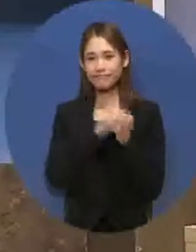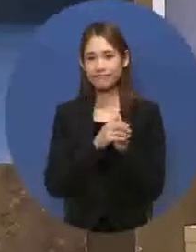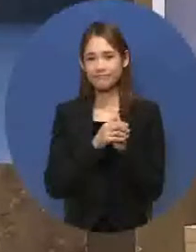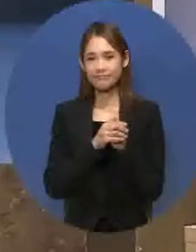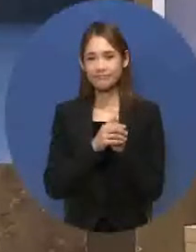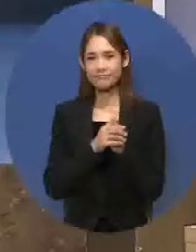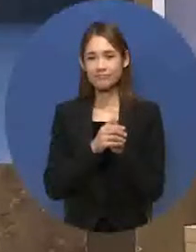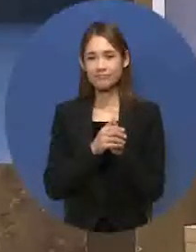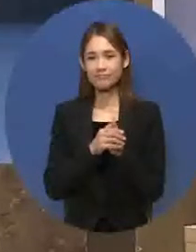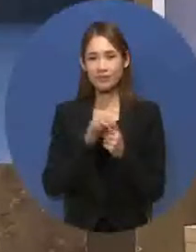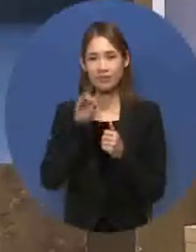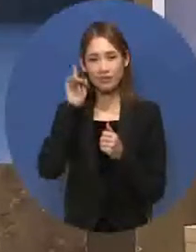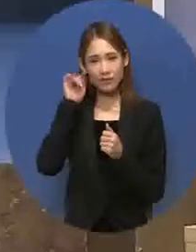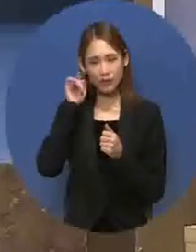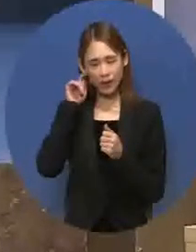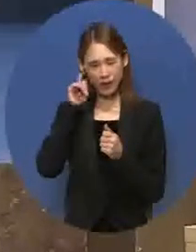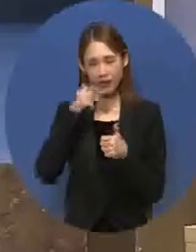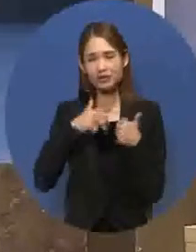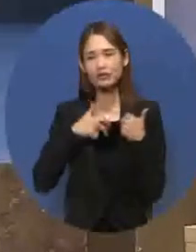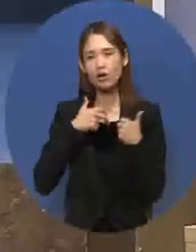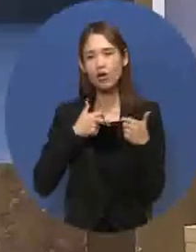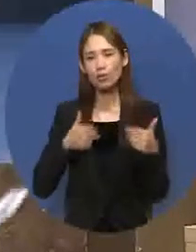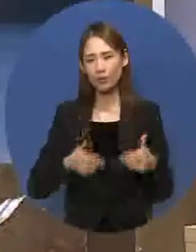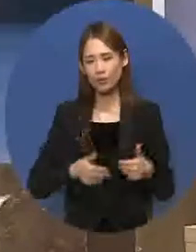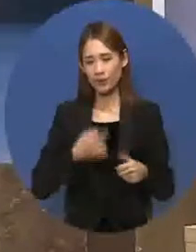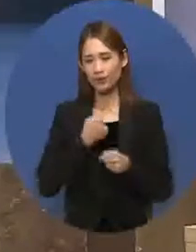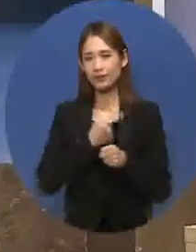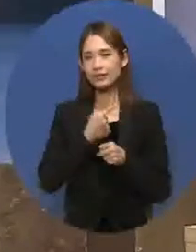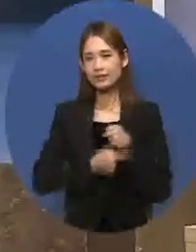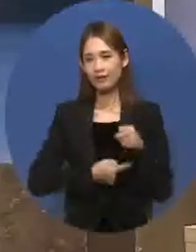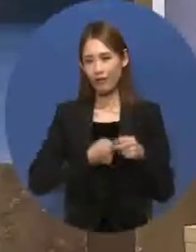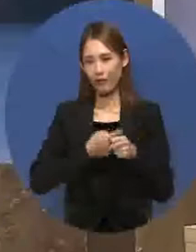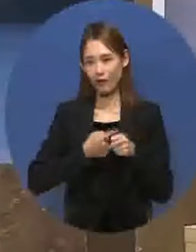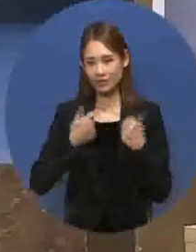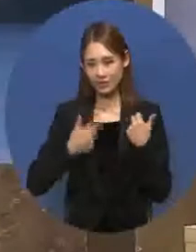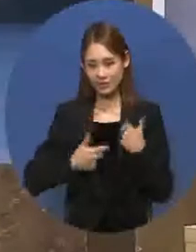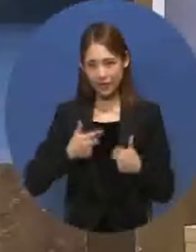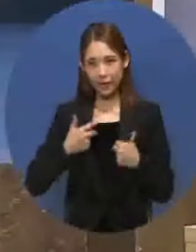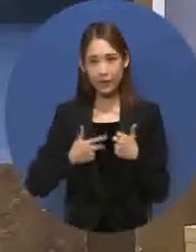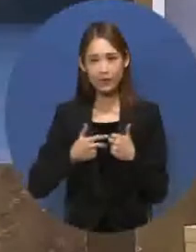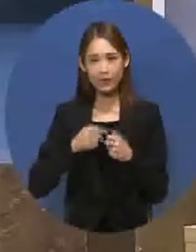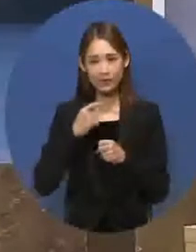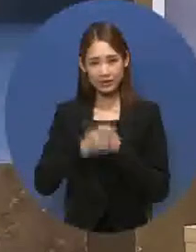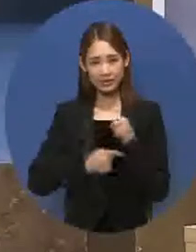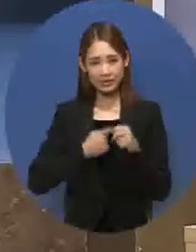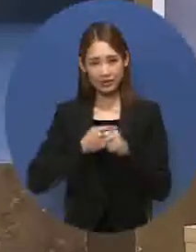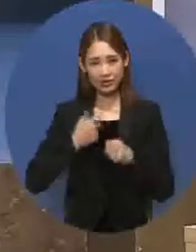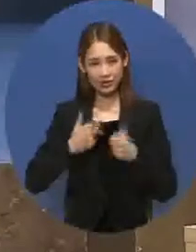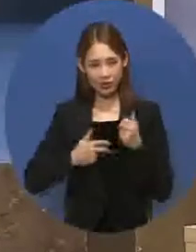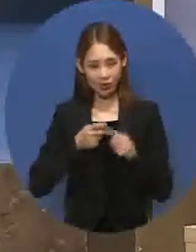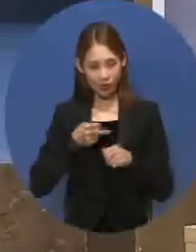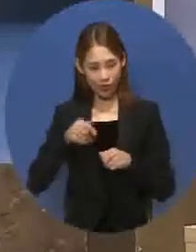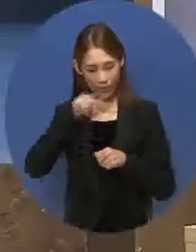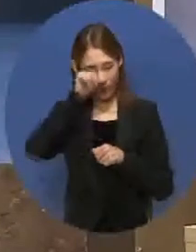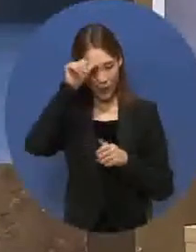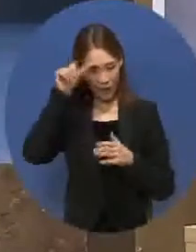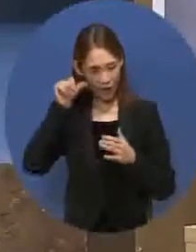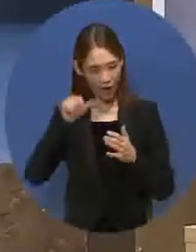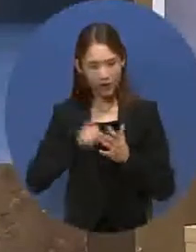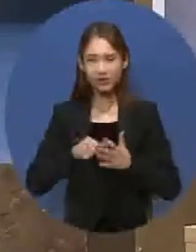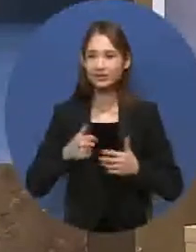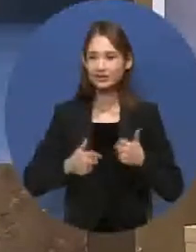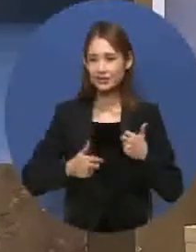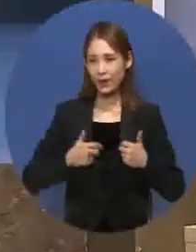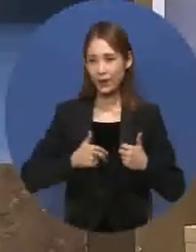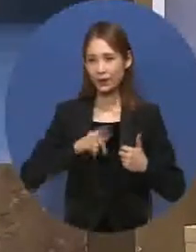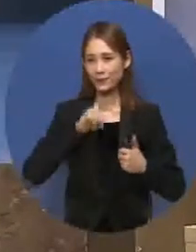왜냐면은 매일매일이 즐거워야 또 1년이 즐겁고 1년이 즐거워야 감사합니다. 이 평생이 즐거울 수 있잖아요.